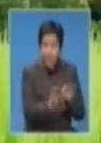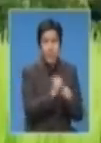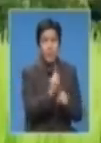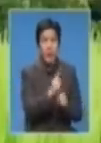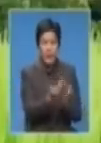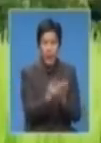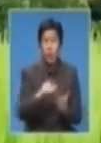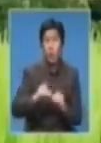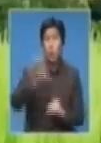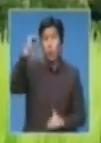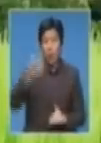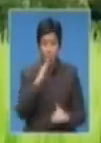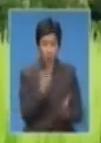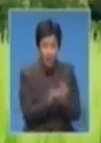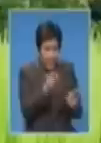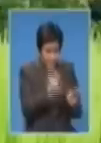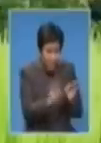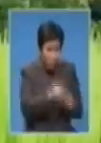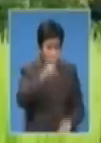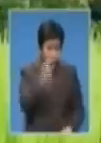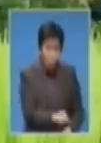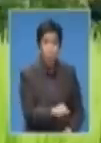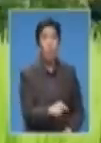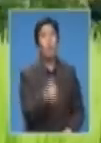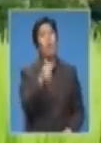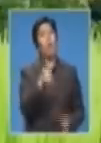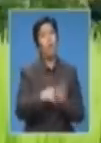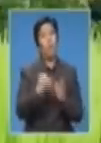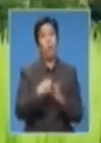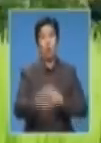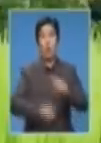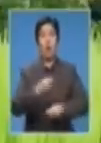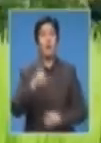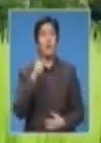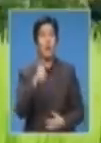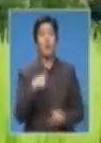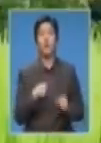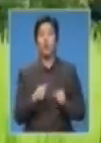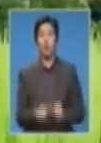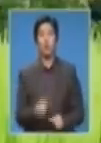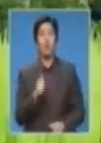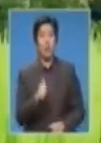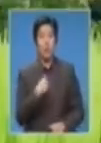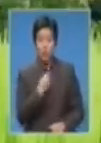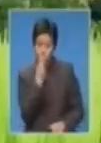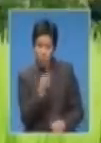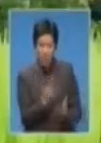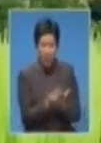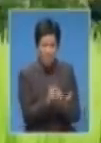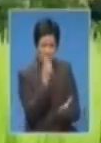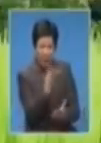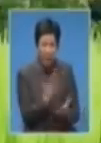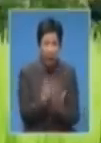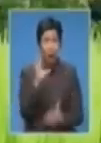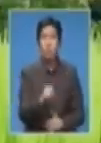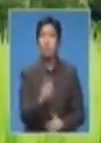ามันจะต่ำแต่ถ้าต้นทุนมันต่ำนะมันก็ยังไงมันก็กำไรยังไงมันก็อยู่ได้นะอย่าไปมองเรื่องว่าราคาต้องบางที